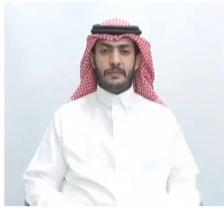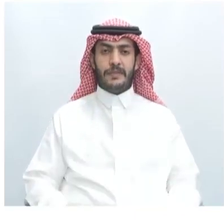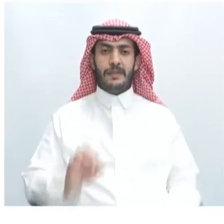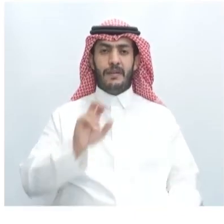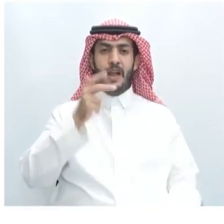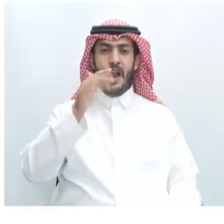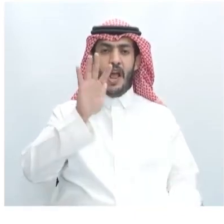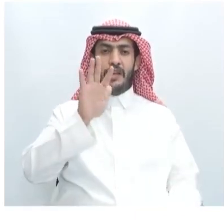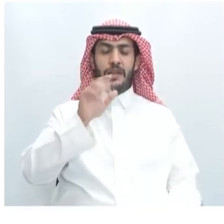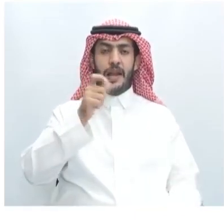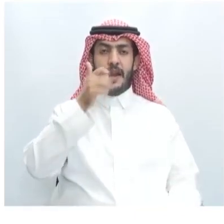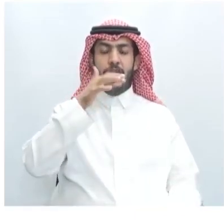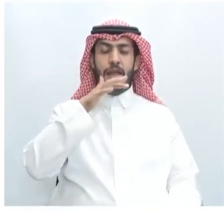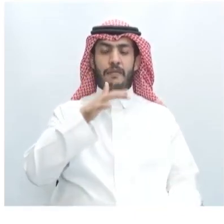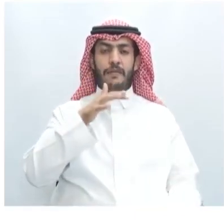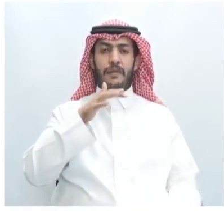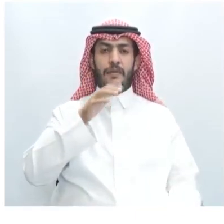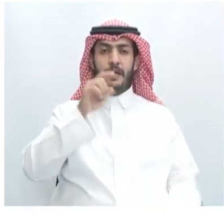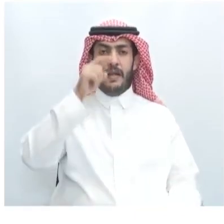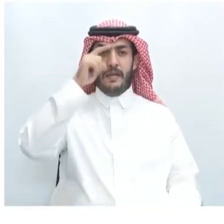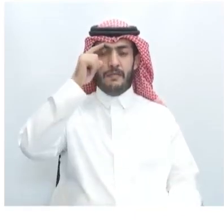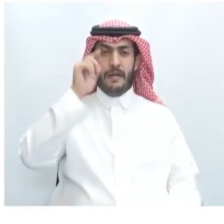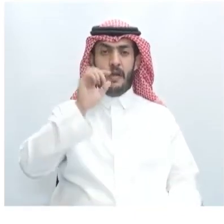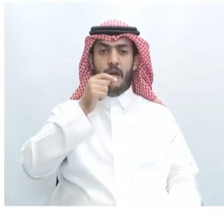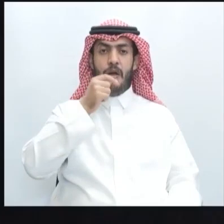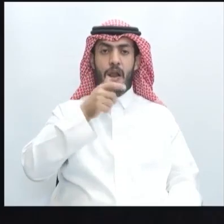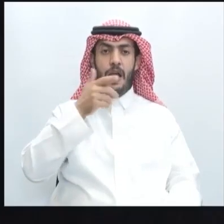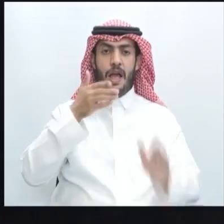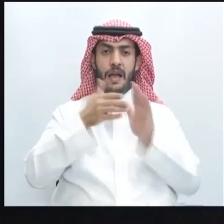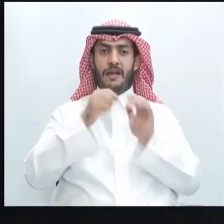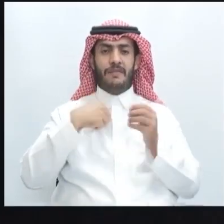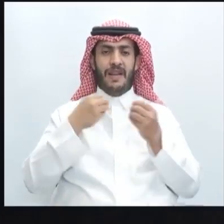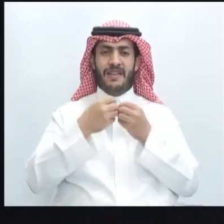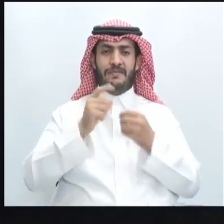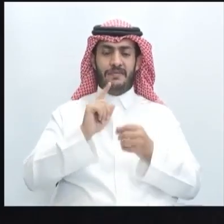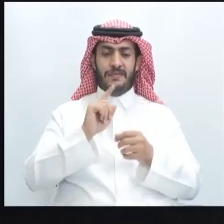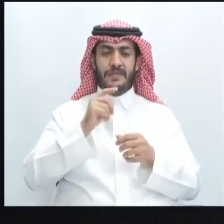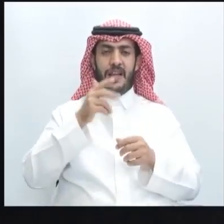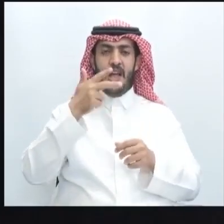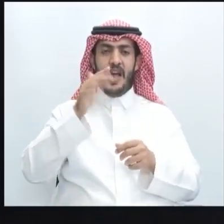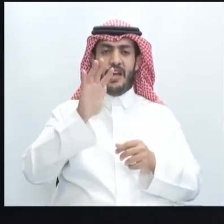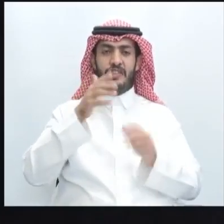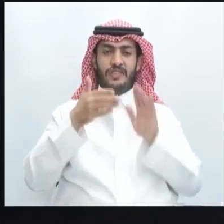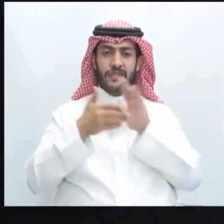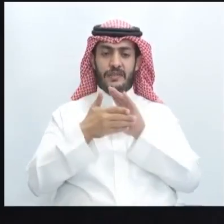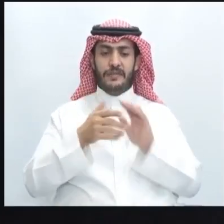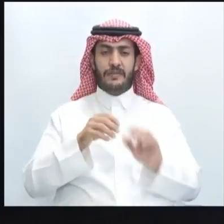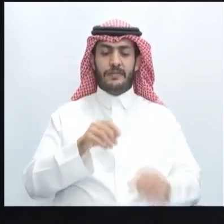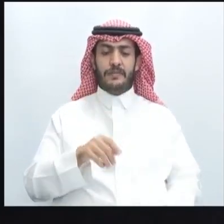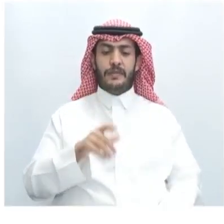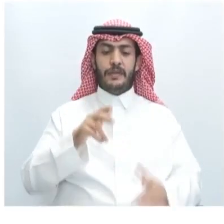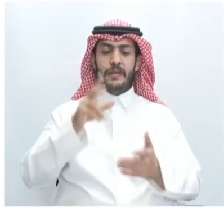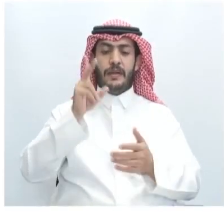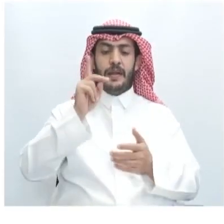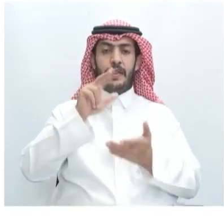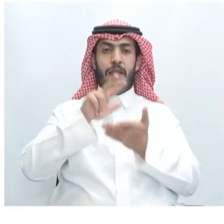الغش والنبي صلى الله عليه وسلم قال من غشنا فليس منا هذه القاعده الثانيه ومن التطبيقات